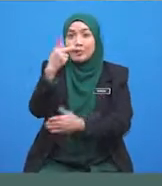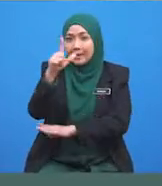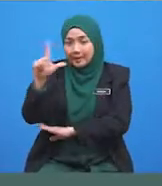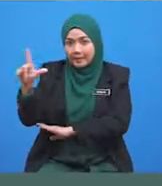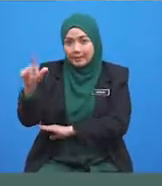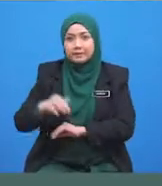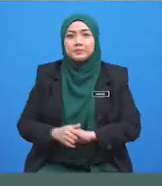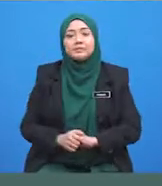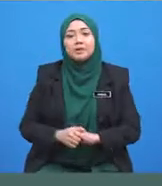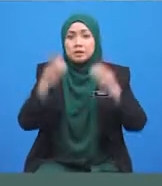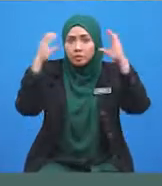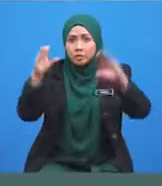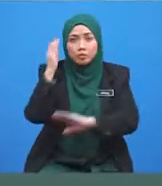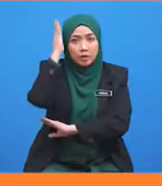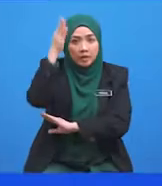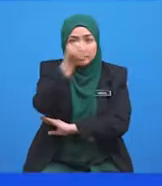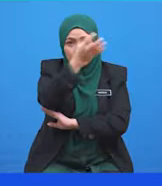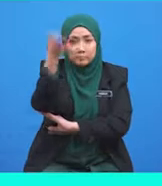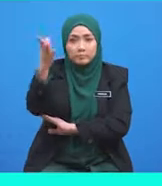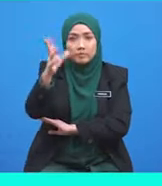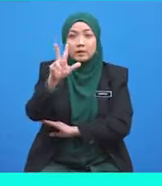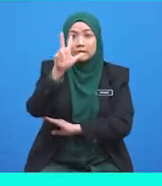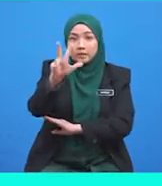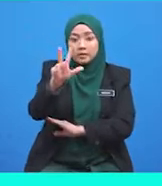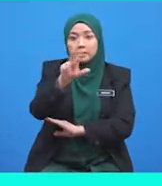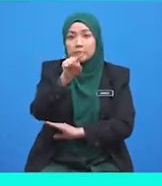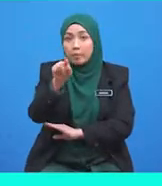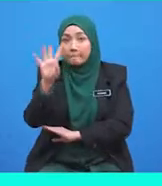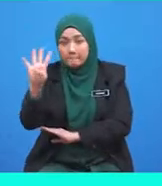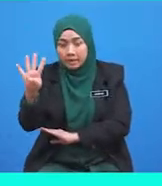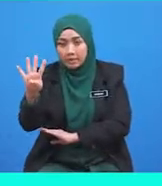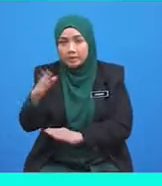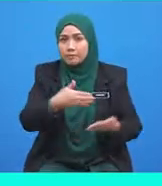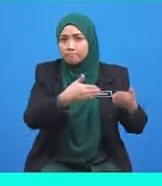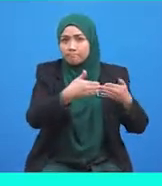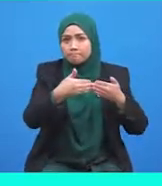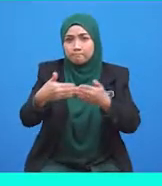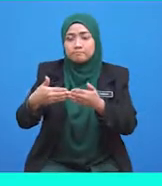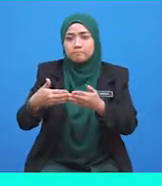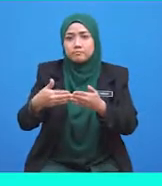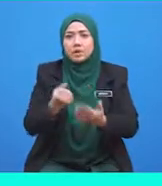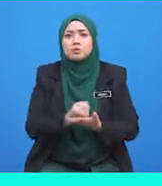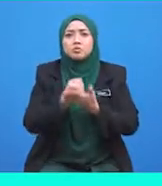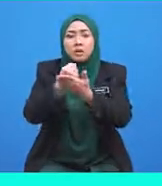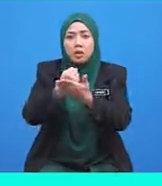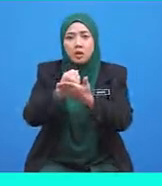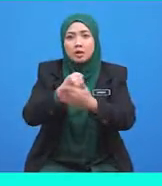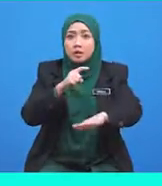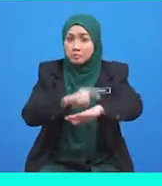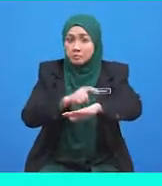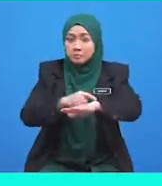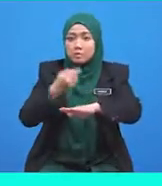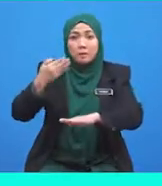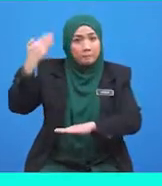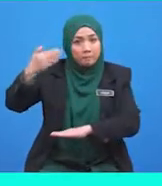Lumpur. Cikgu akan menerangkan tajuk 3.4 Kesinambungan Sumbangan Zaman Prasejarah kepada